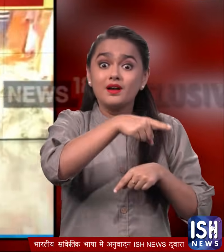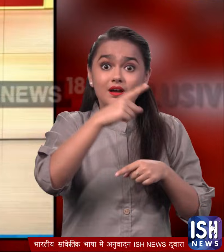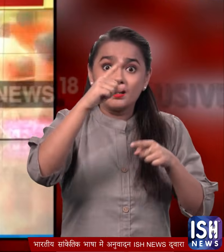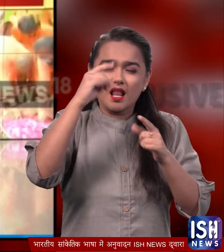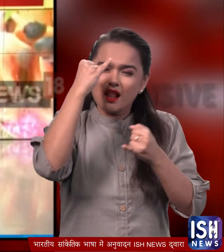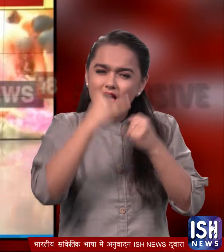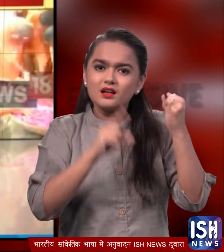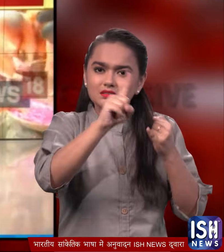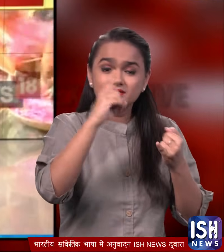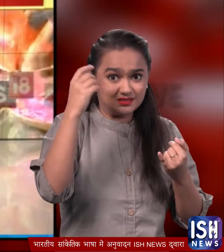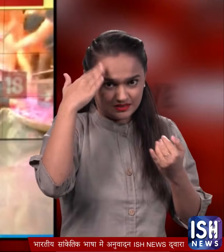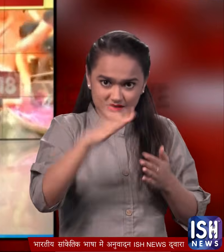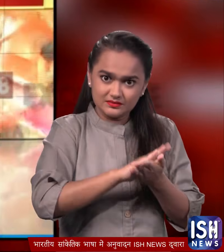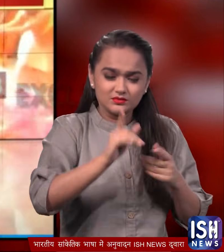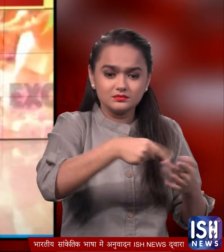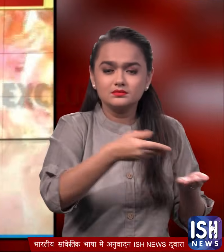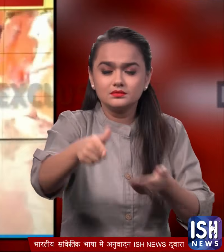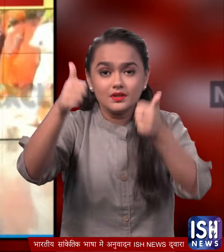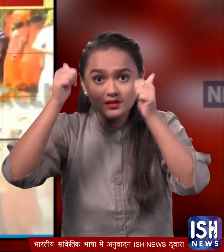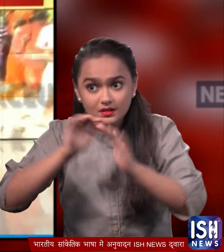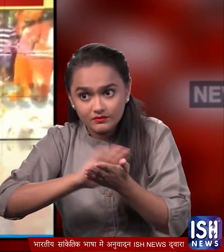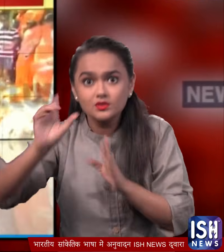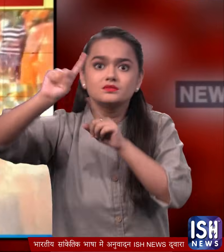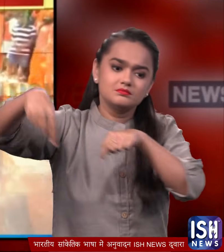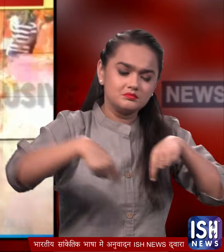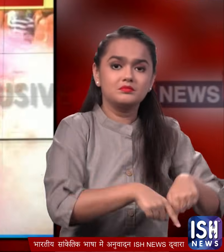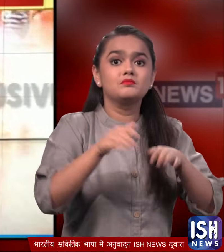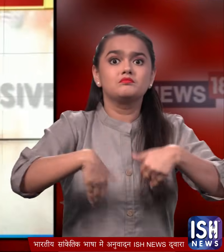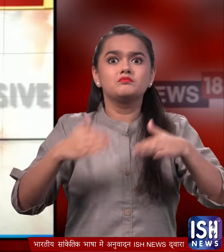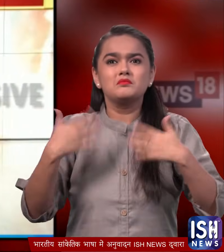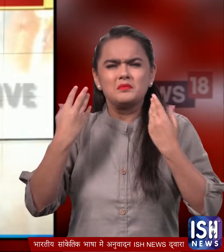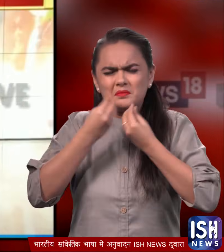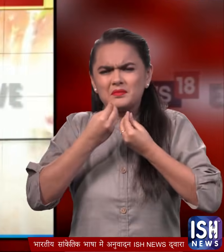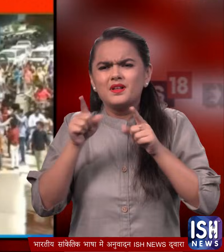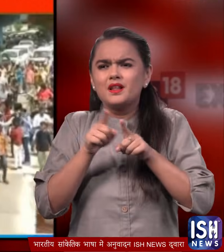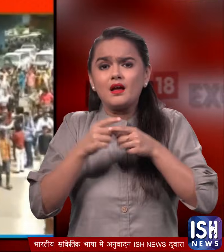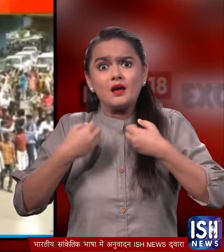स्नान करवाया गया। इससे पहले बाघंबरी मठ से संगम तक धूमधाम से उनकी अंतिम यात्रा निकली,